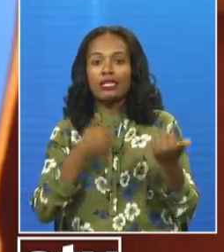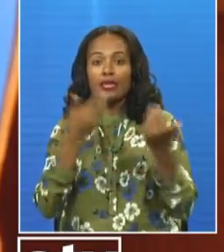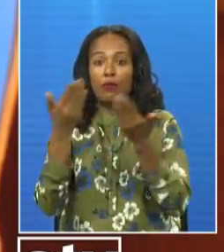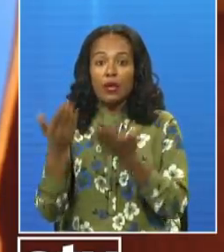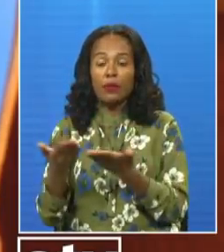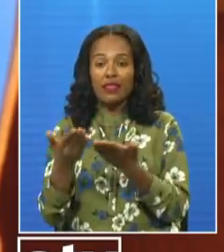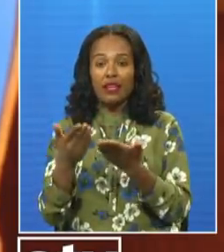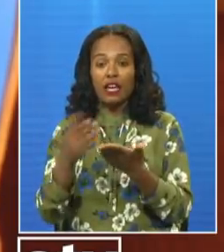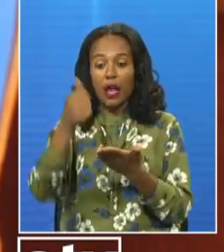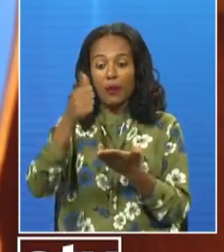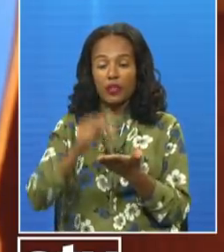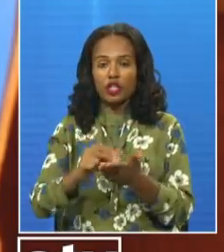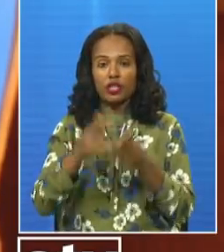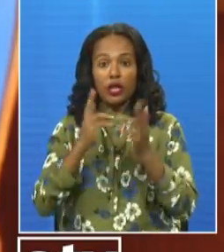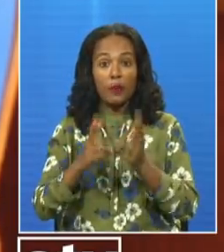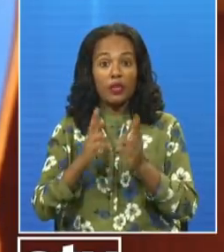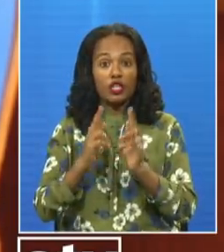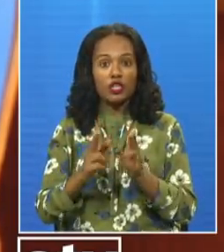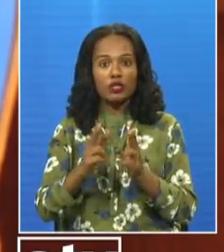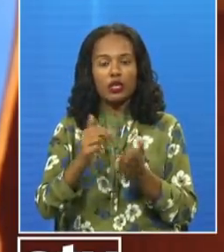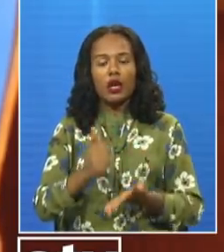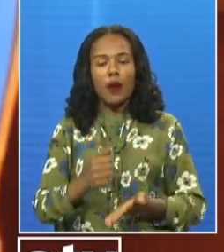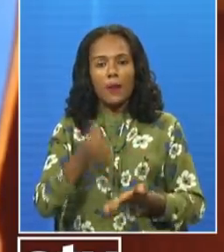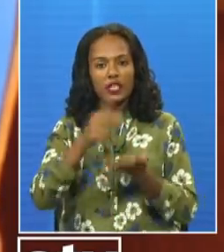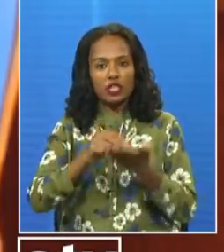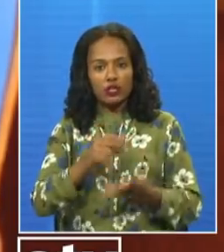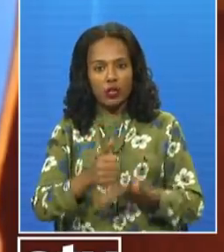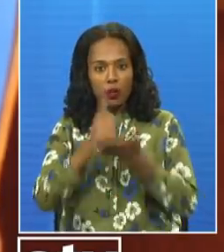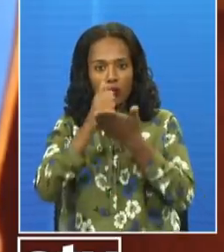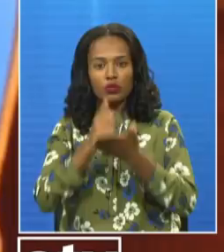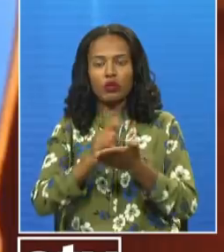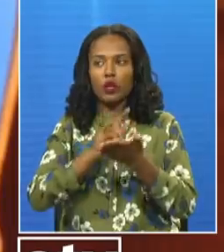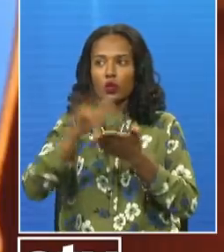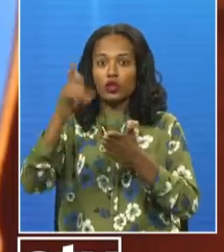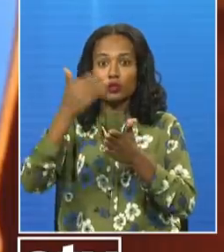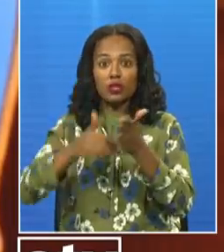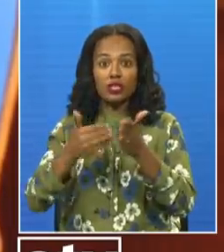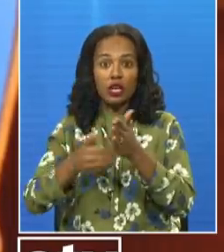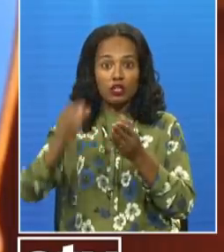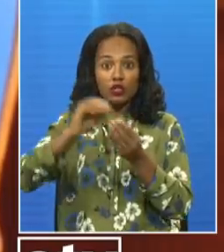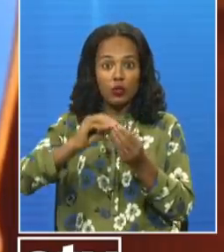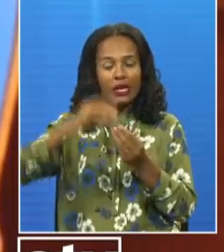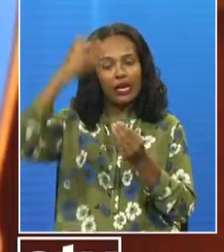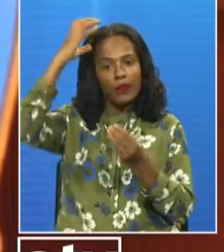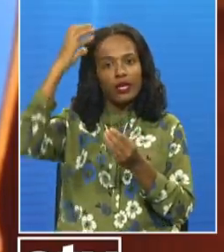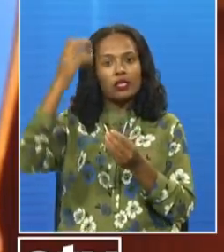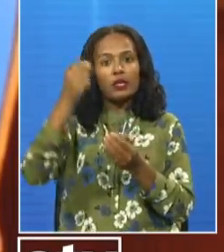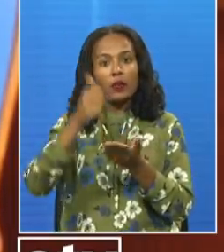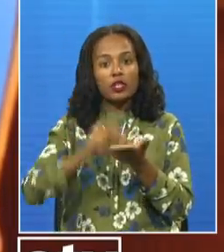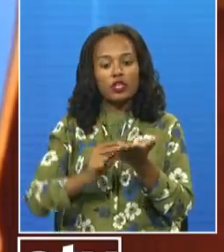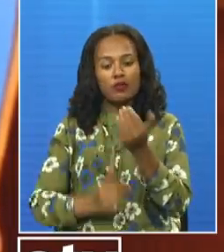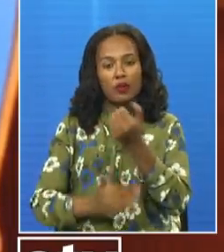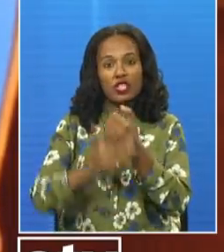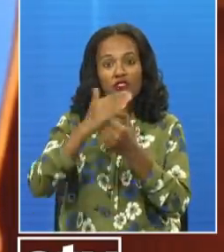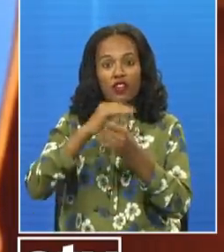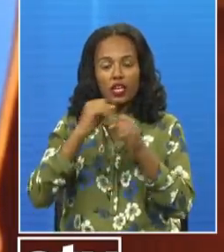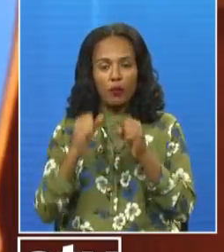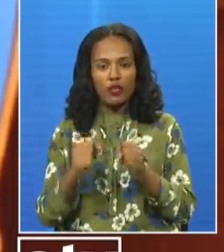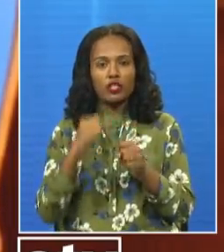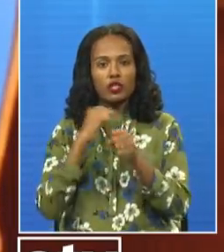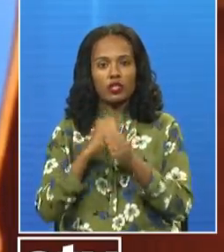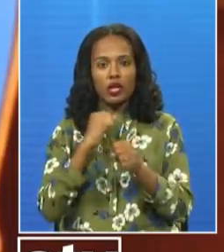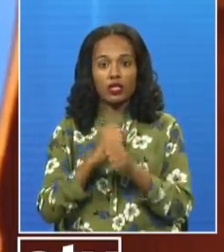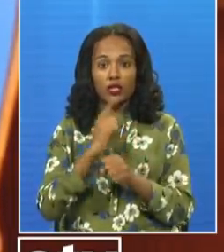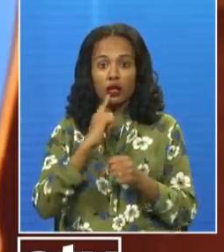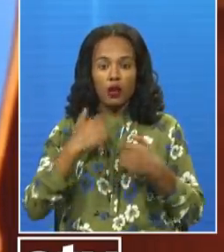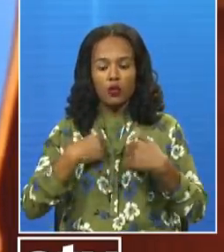ሰፖርት እንዲሁም ኢመርጀንሲ በጀት ሰፖርት፣ ይሄ ለውጭ ምንዛሪውም ሲደመር ለመንግስት በጀት ክፍተት ለመሸፈን የሚያስችል ስራ የተሰራ ነው